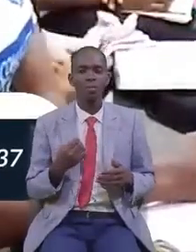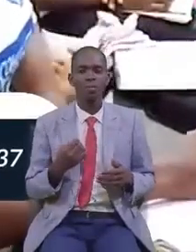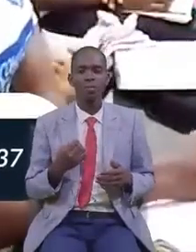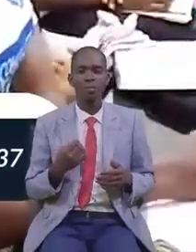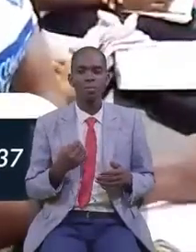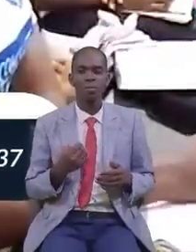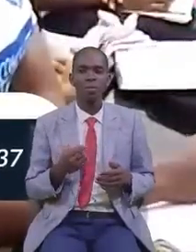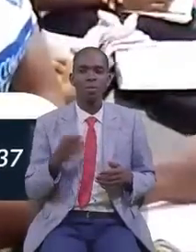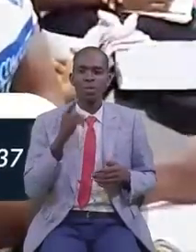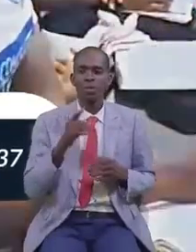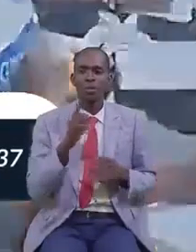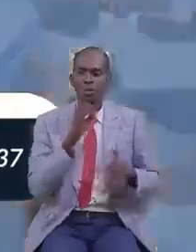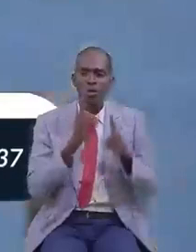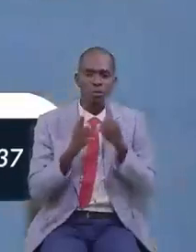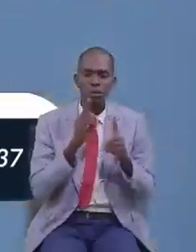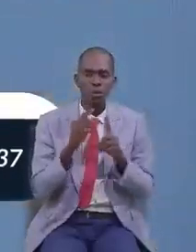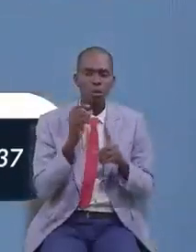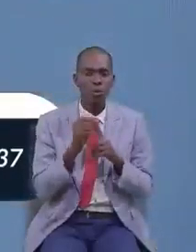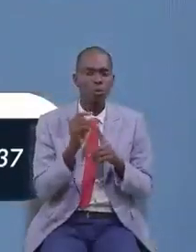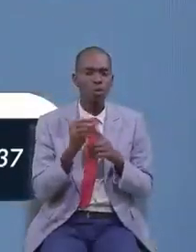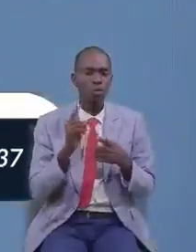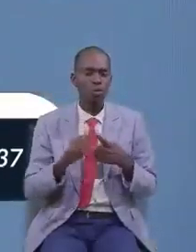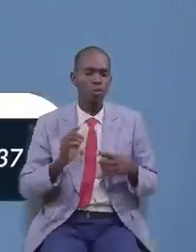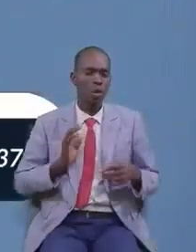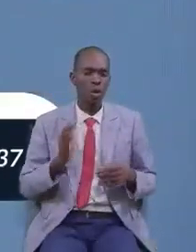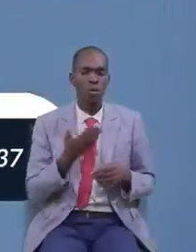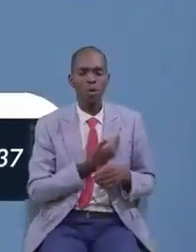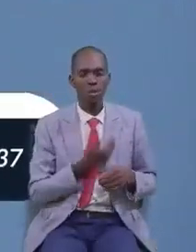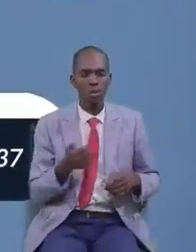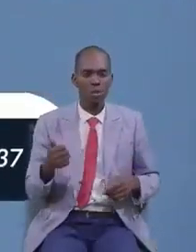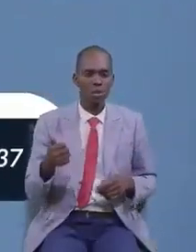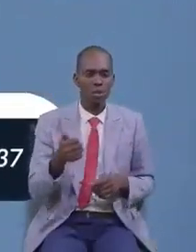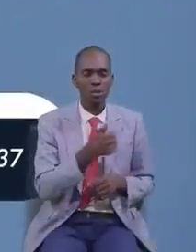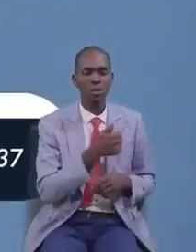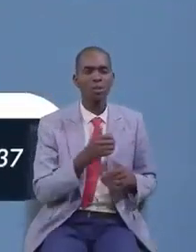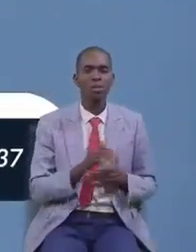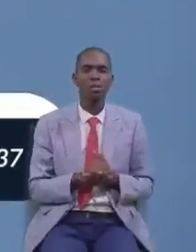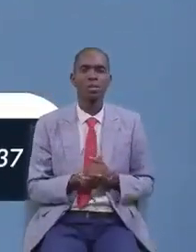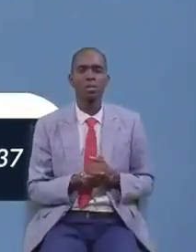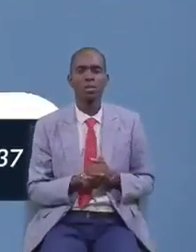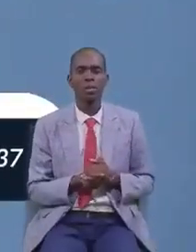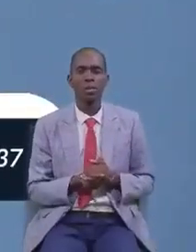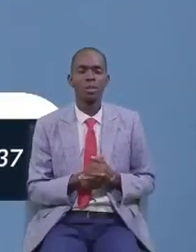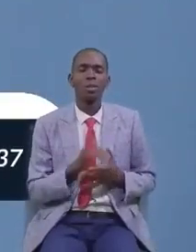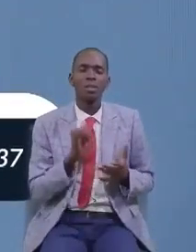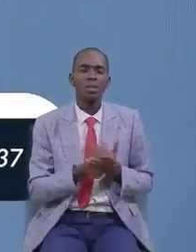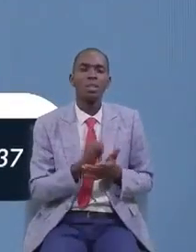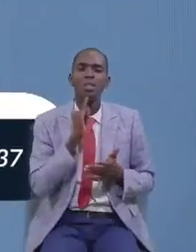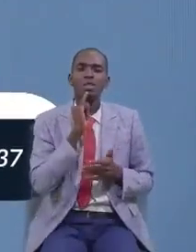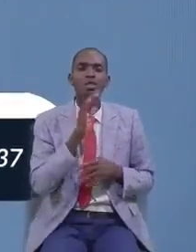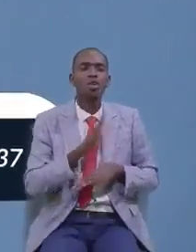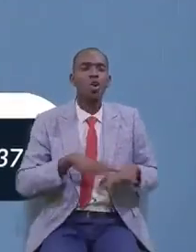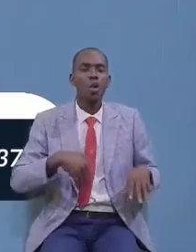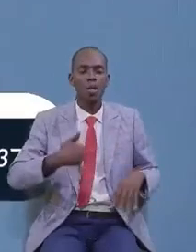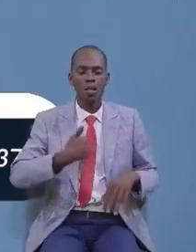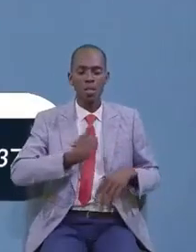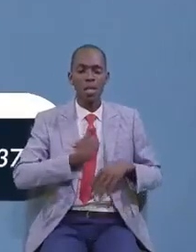We speak words to ourselves. మనకు మనగానే పెద్ద మాటలు వస్తాయి. That's called self-talk.